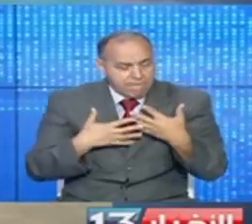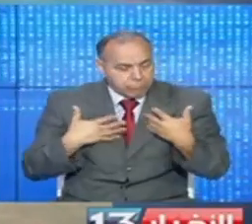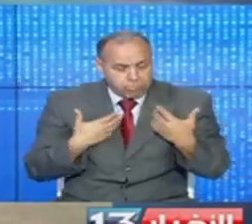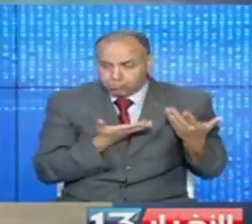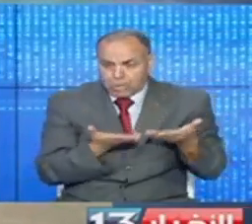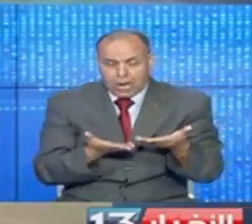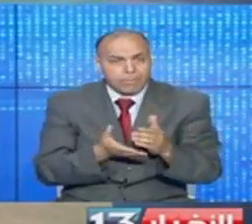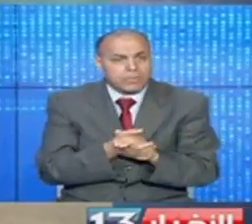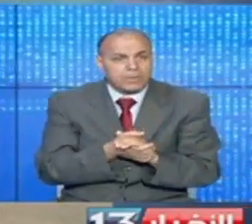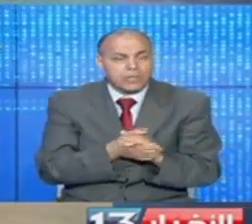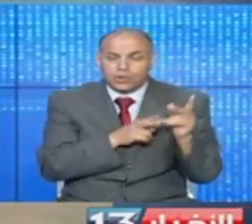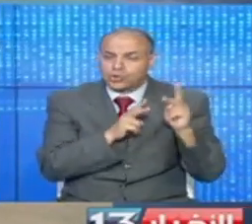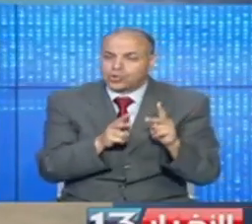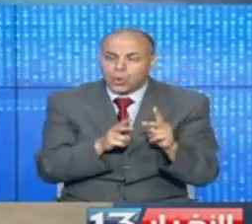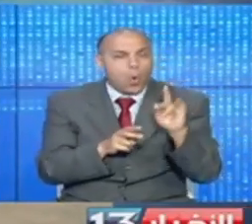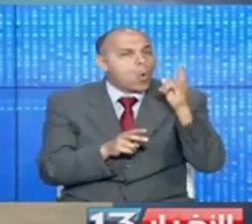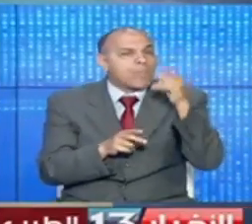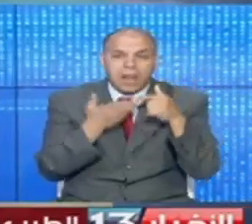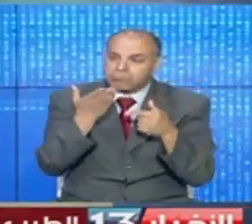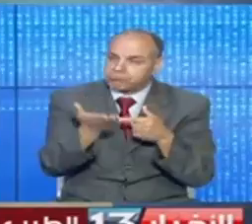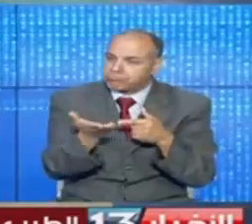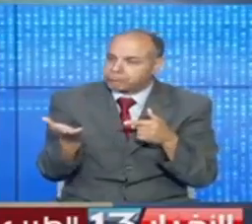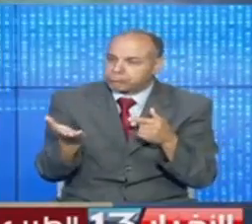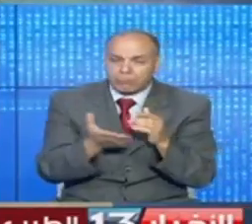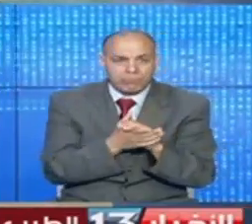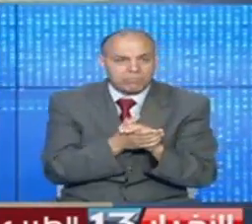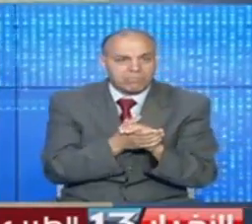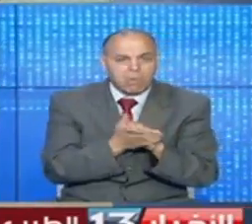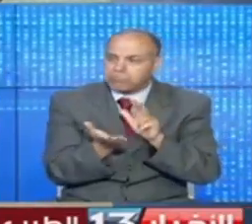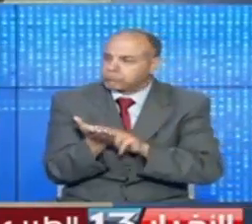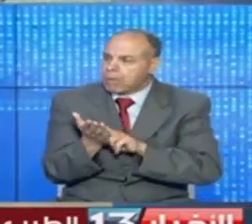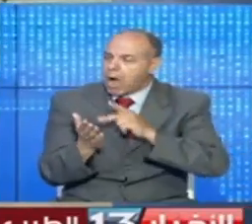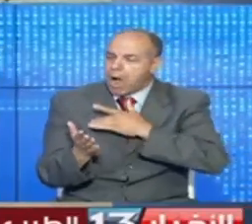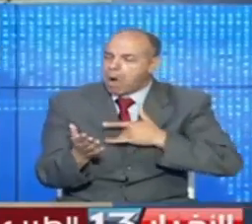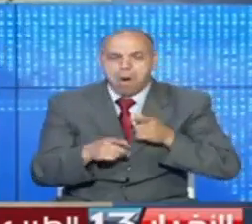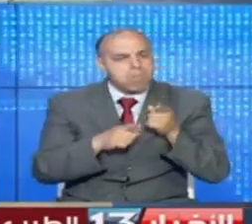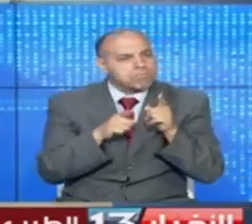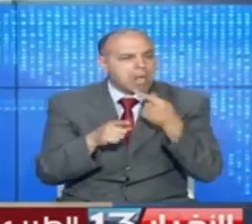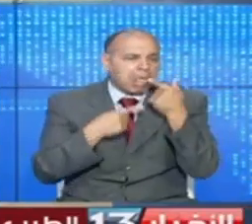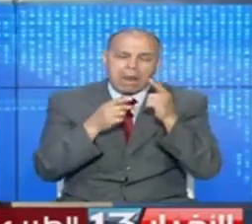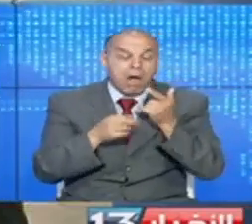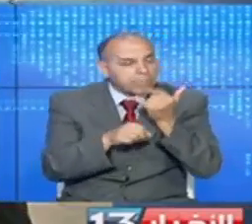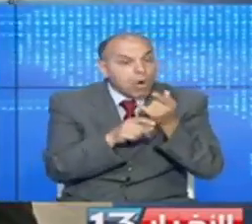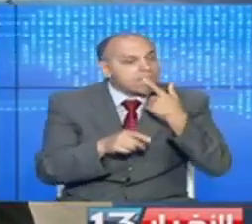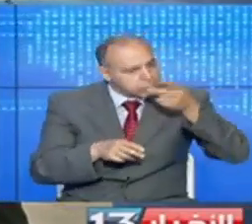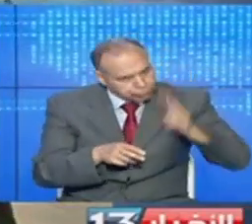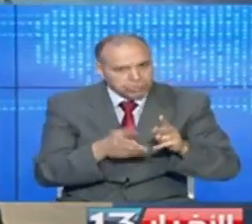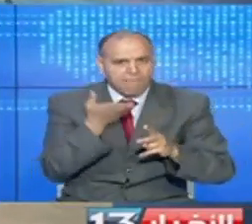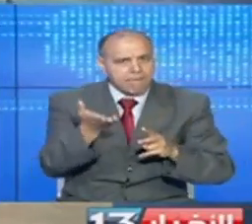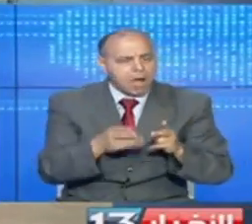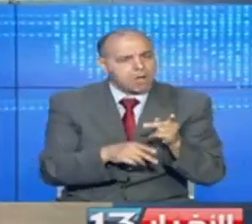فرحانين كونهم كي يجيو يلقاو لوتيل كونه معناها يلقاو ثم تفعيل البروتوكول الصحي، ماهوش كلام هو بصفة